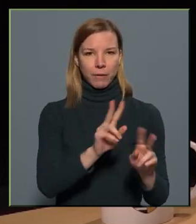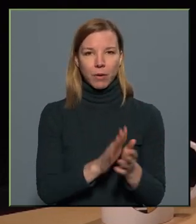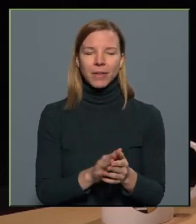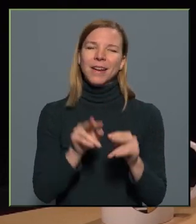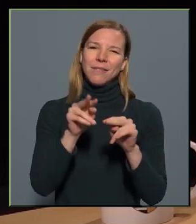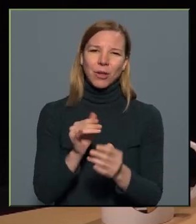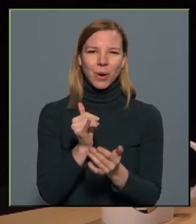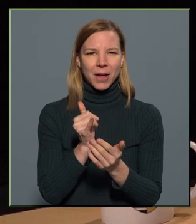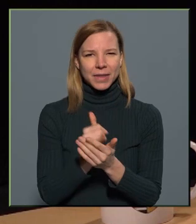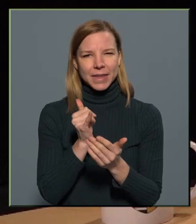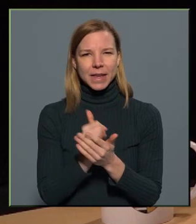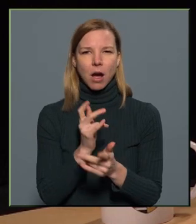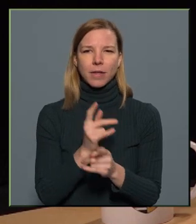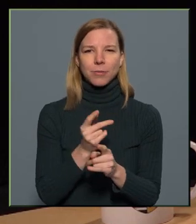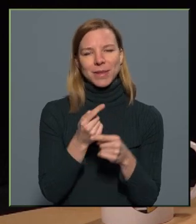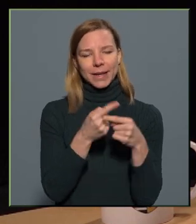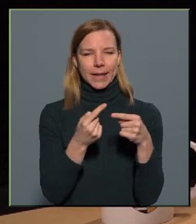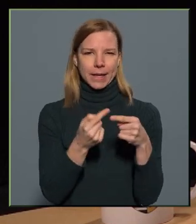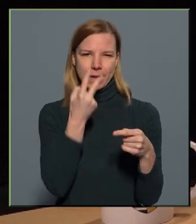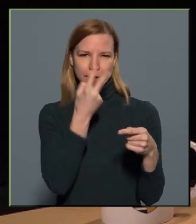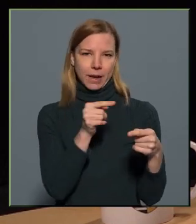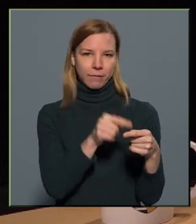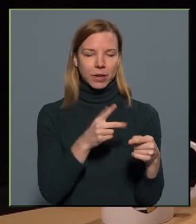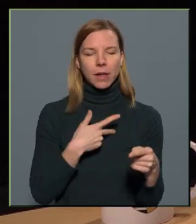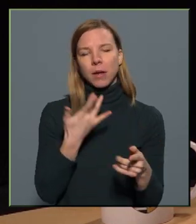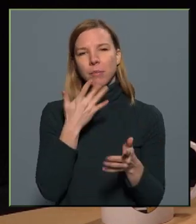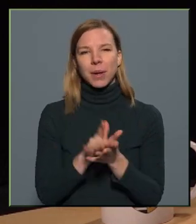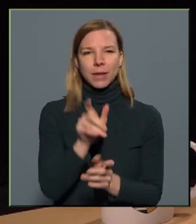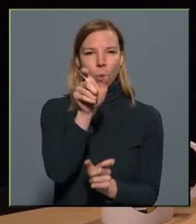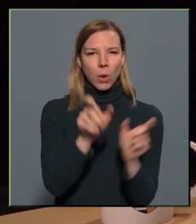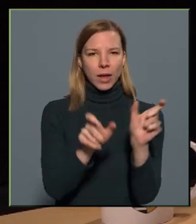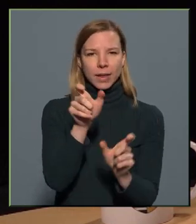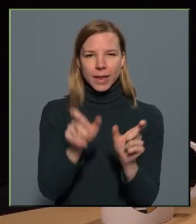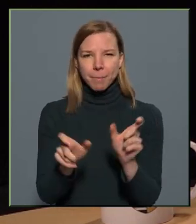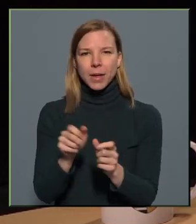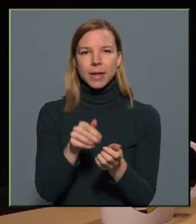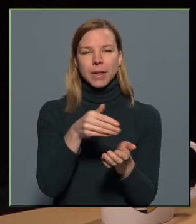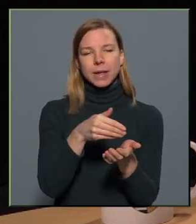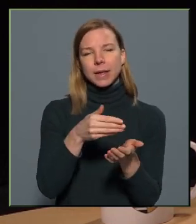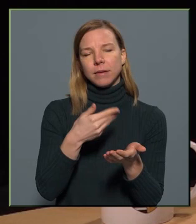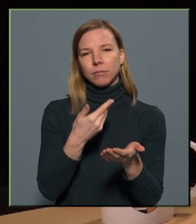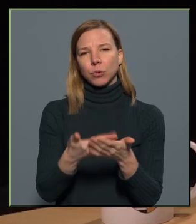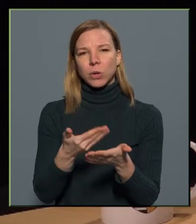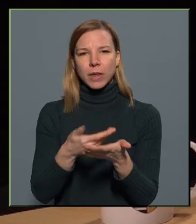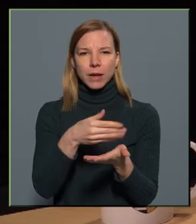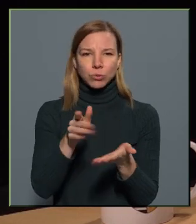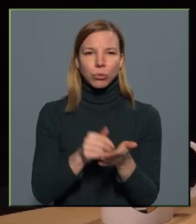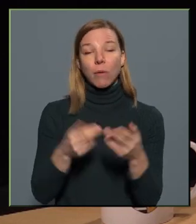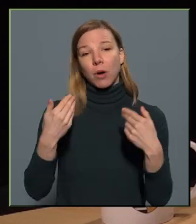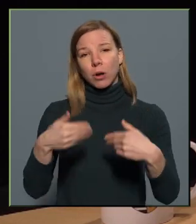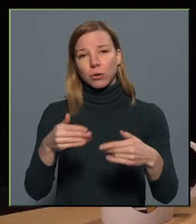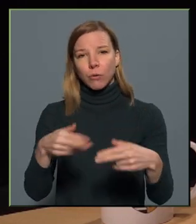részletekben rejlik, és akár különböző személyjuttatásokról folyó egyeztetések, akár továbbképzésekről, akár